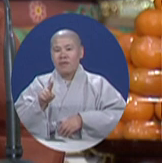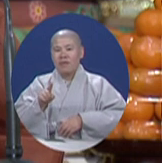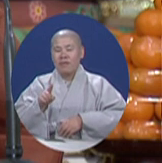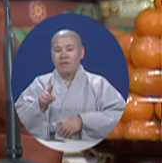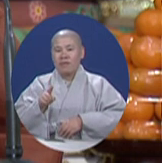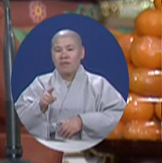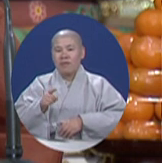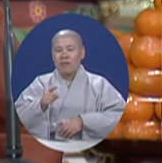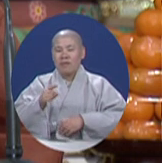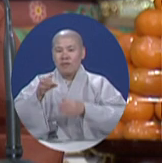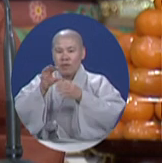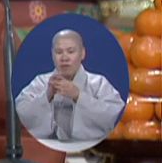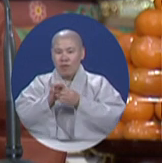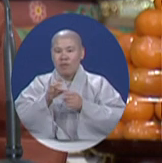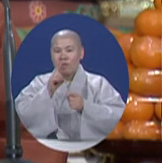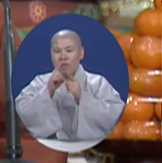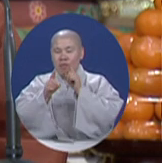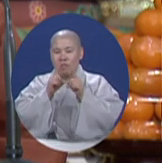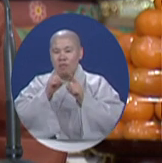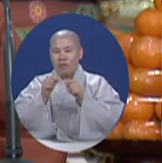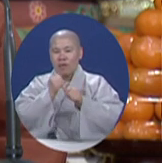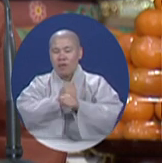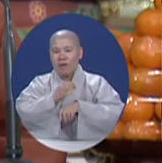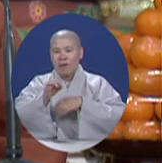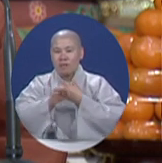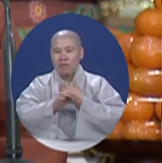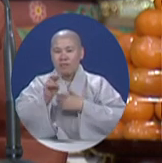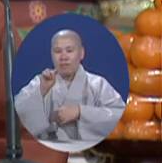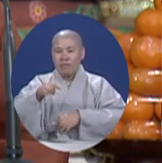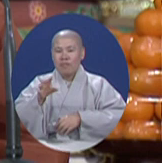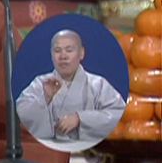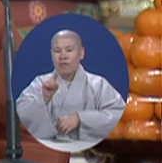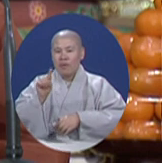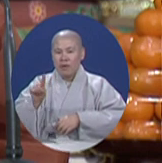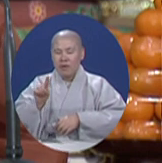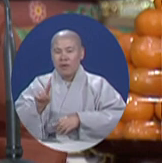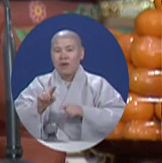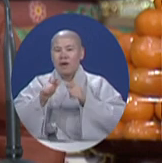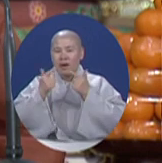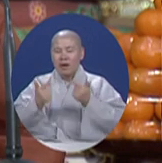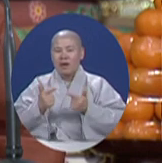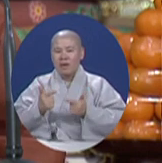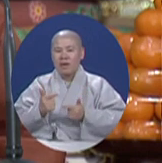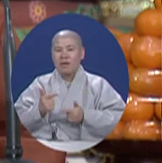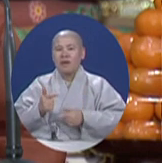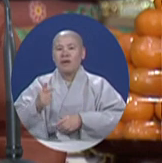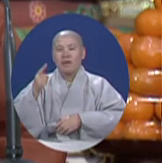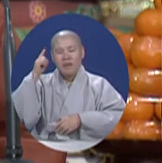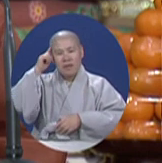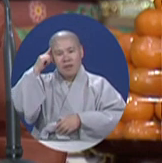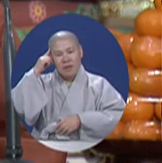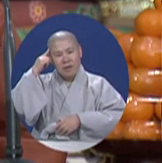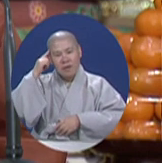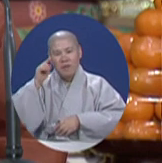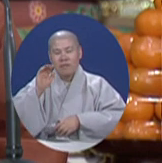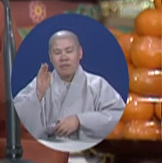주장을 해요. 그러면 그건 무아가 아니고 무아의 견이거든요.